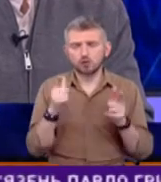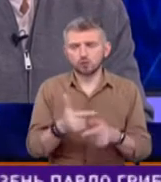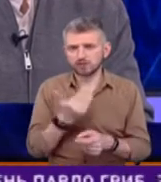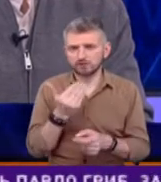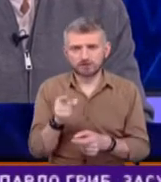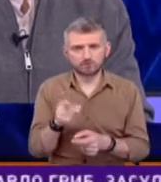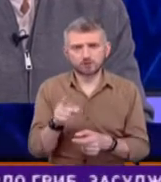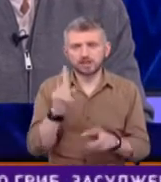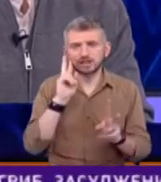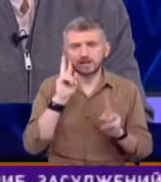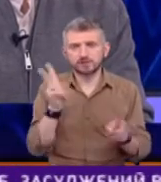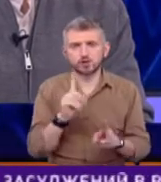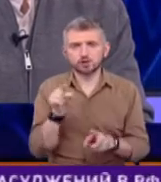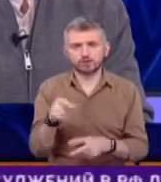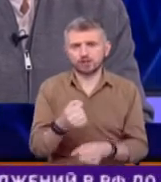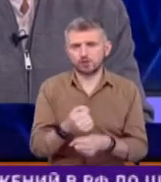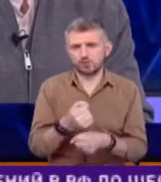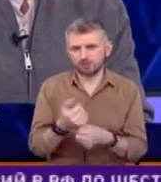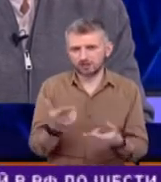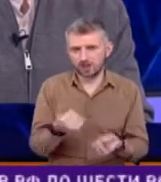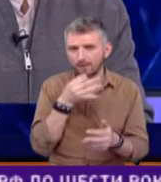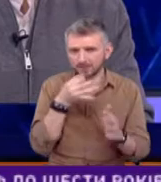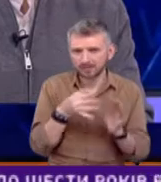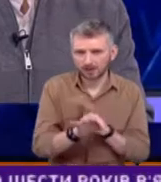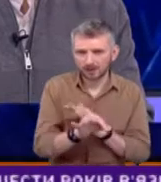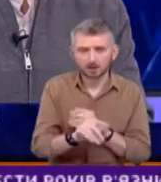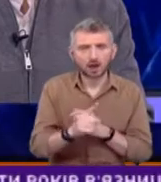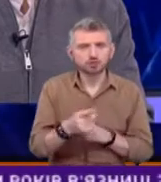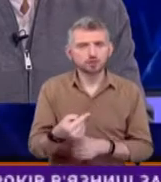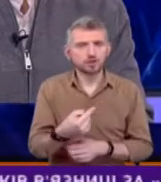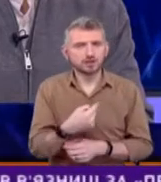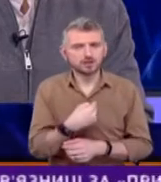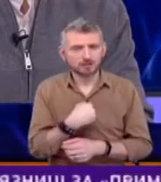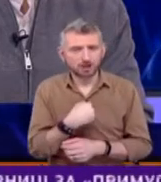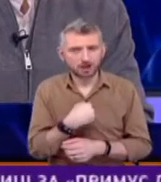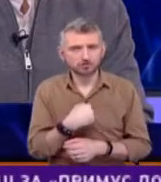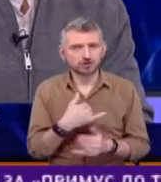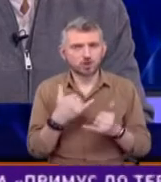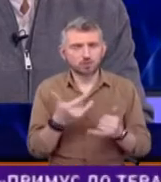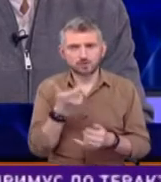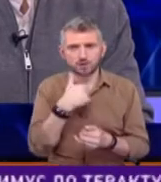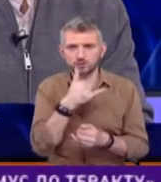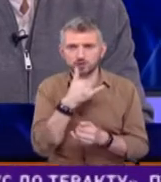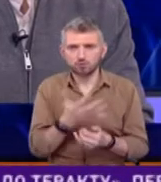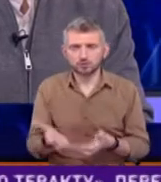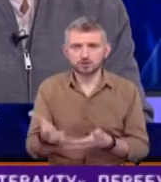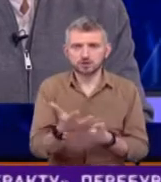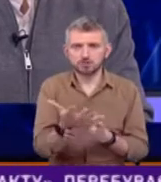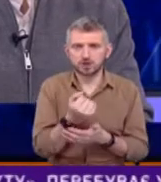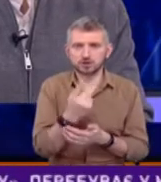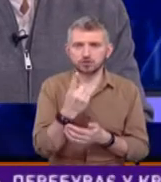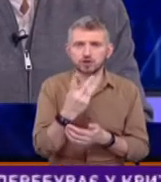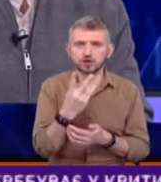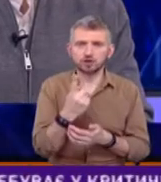що вони не відали, що вони роблять. Так підказати, а чому я, шановне панство, не можу зібрати 100-200-300